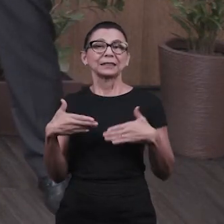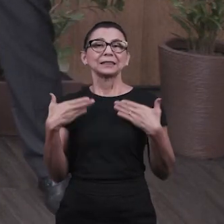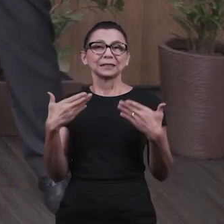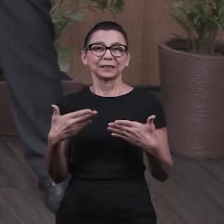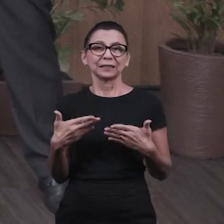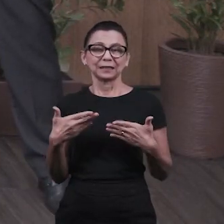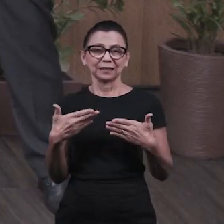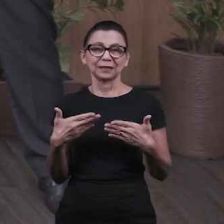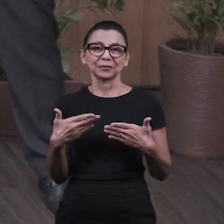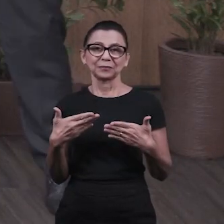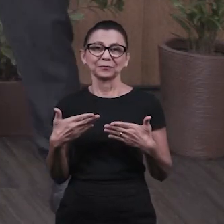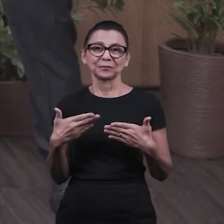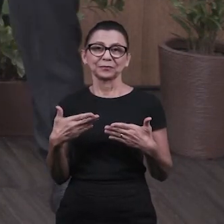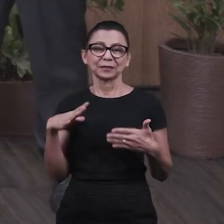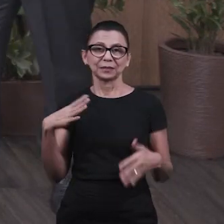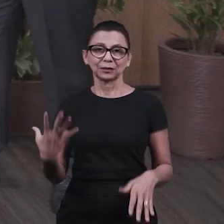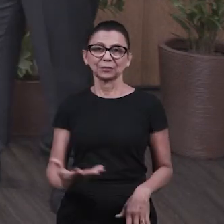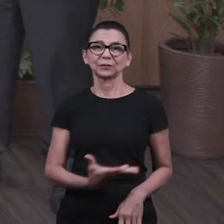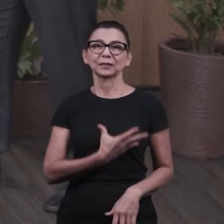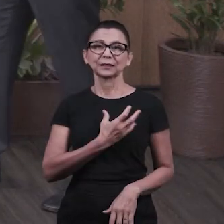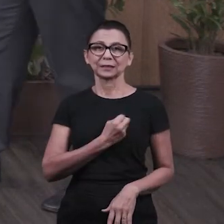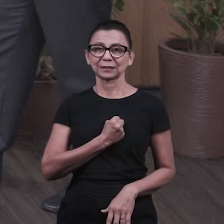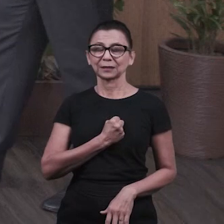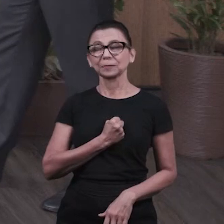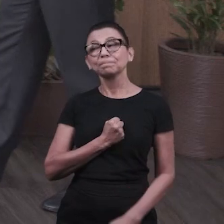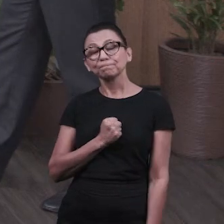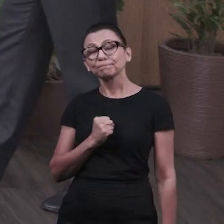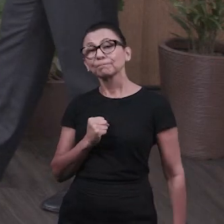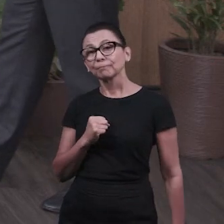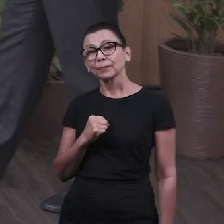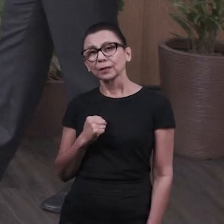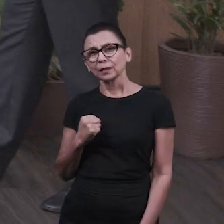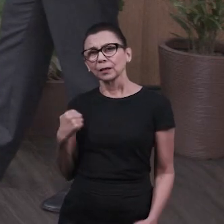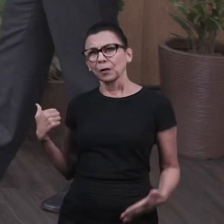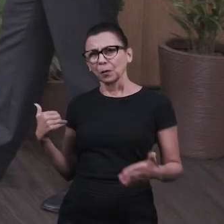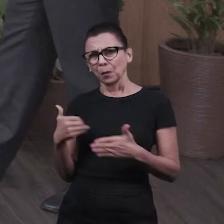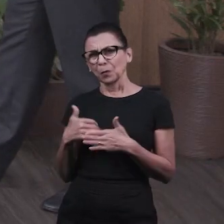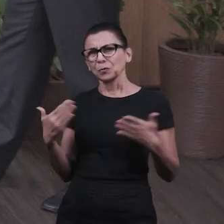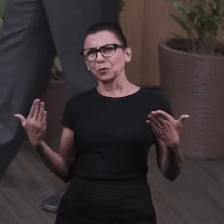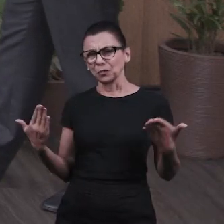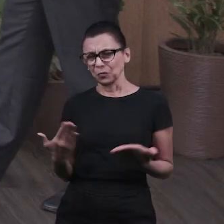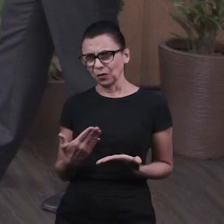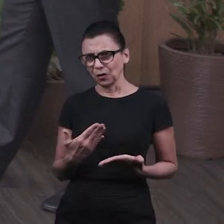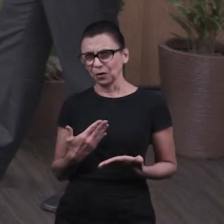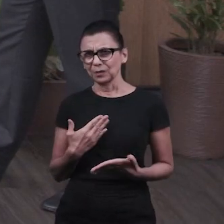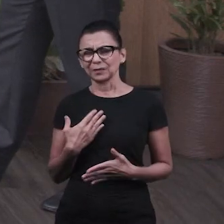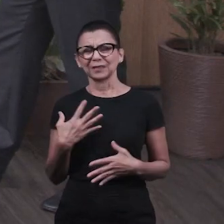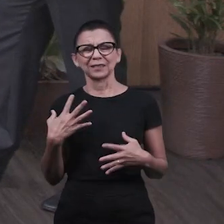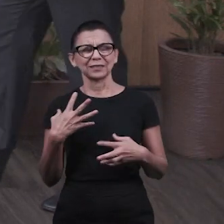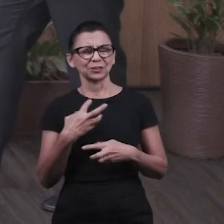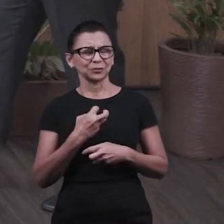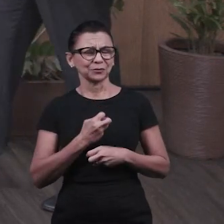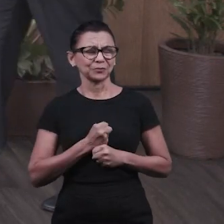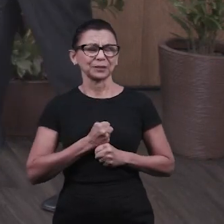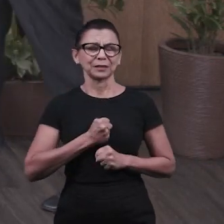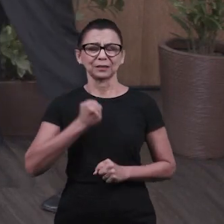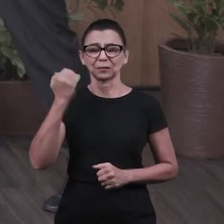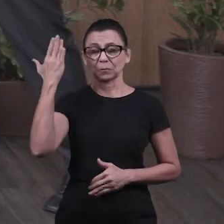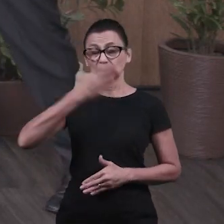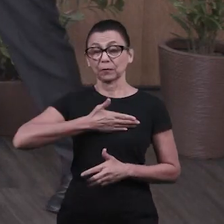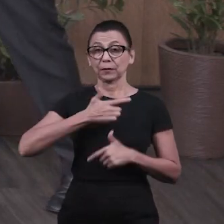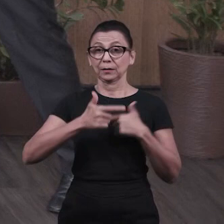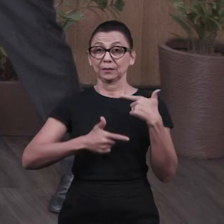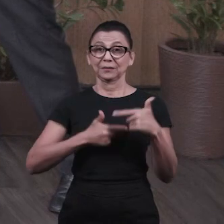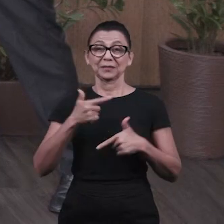d'Église, nous passons, il est vrai, par les amertumes, les luttes et afflictions, mais nous avons la joie